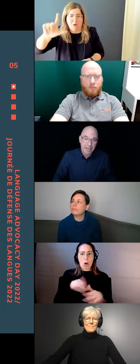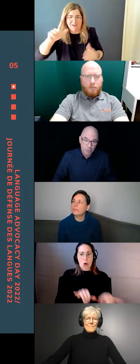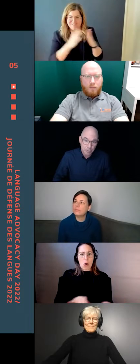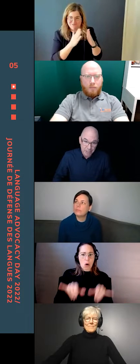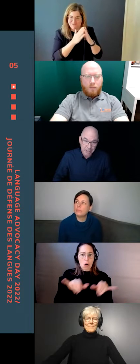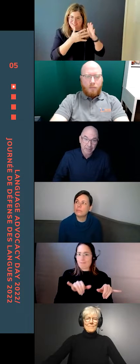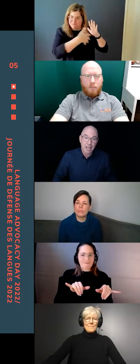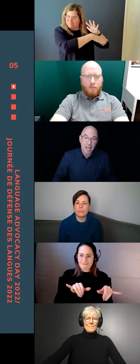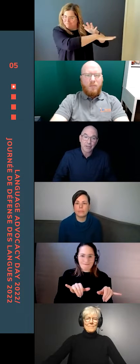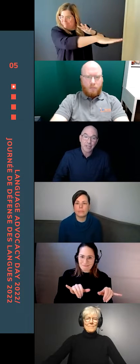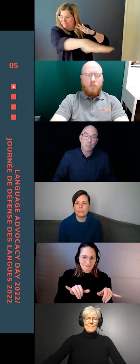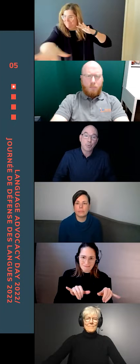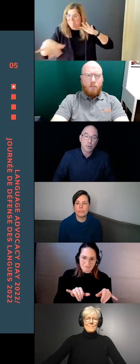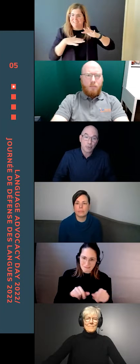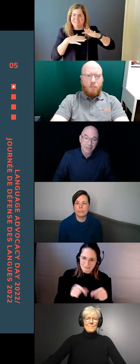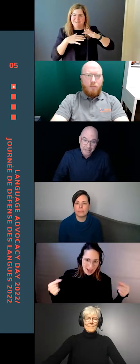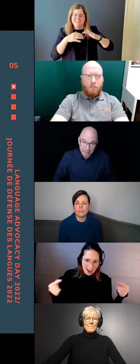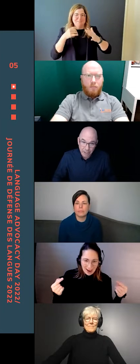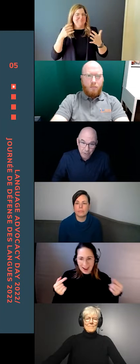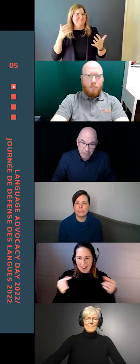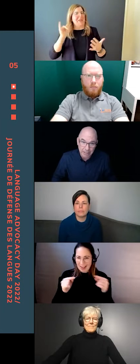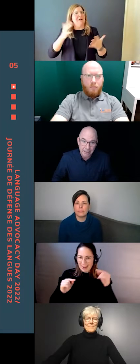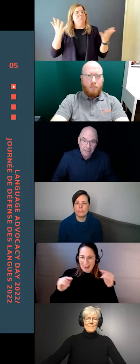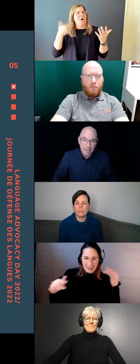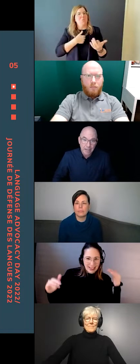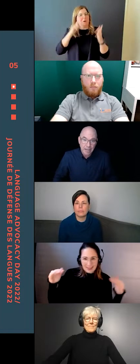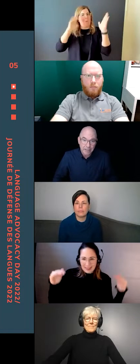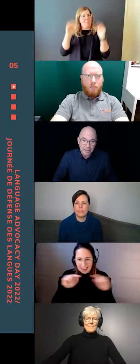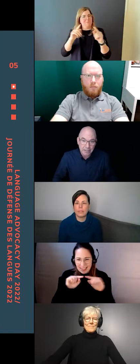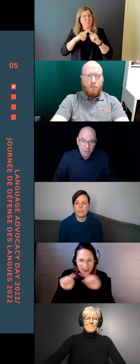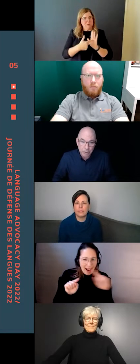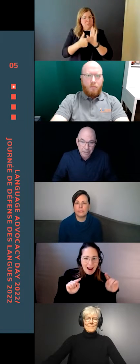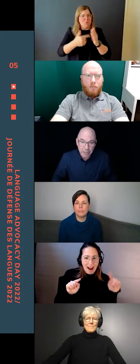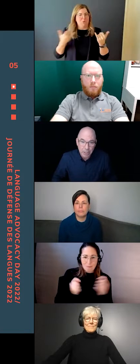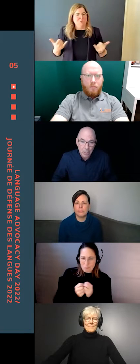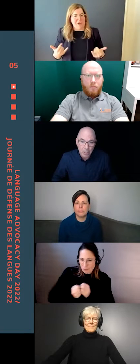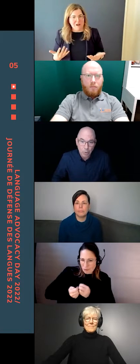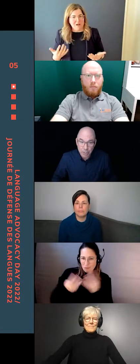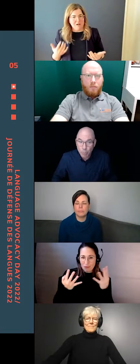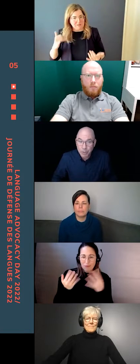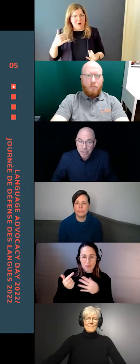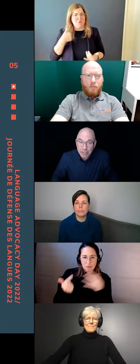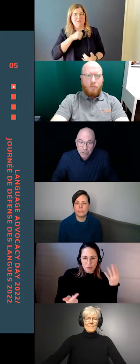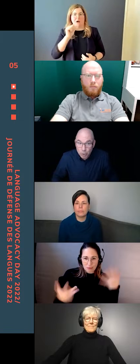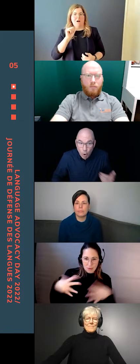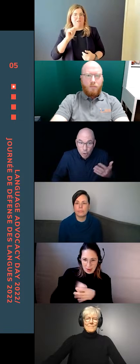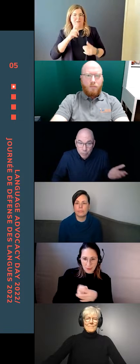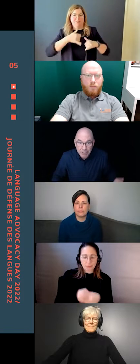C'est très, très loin d'être homogène. C'est très divers, très hétérogène, très